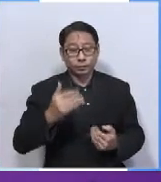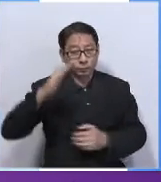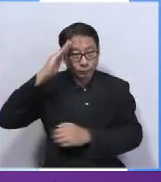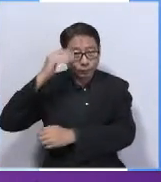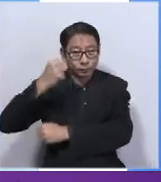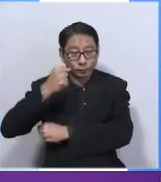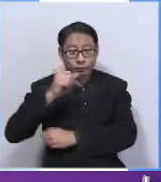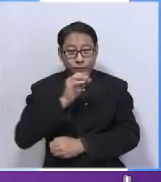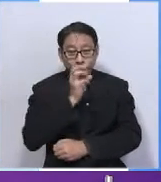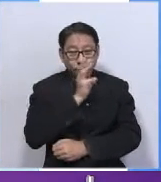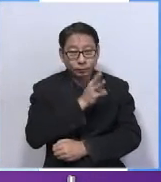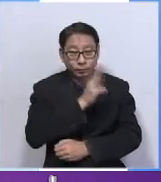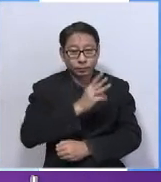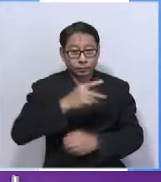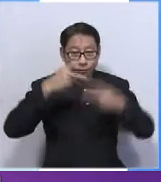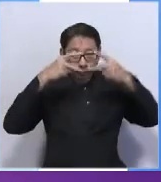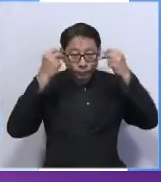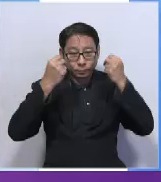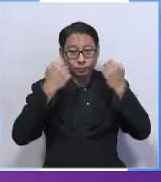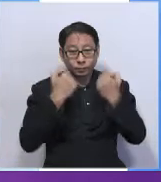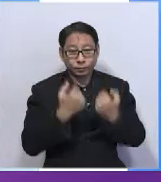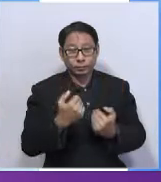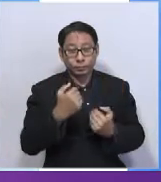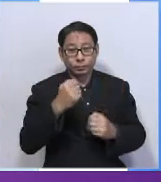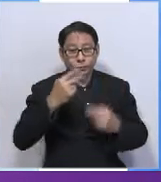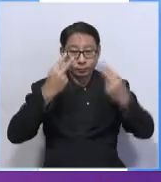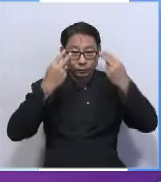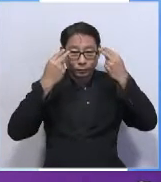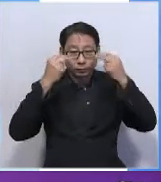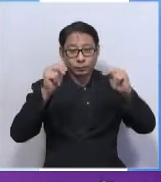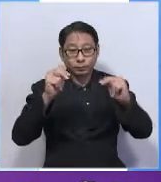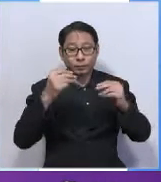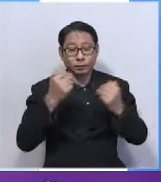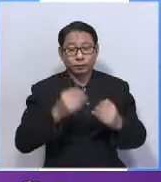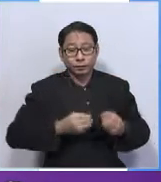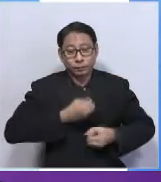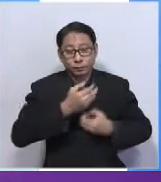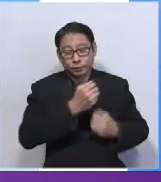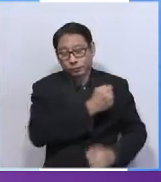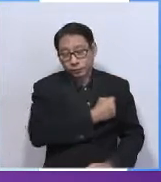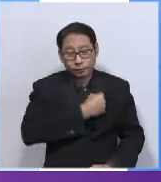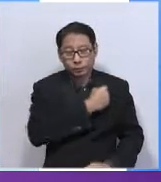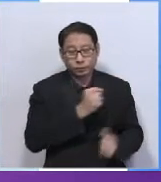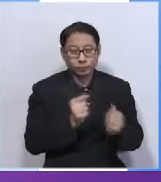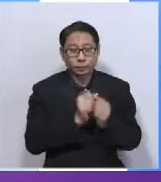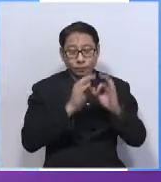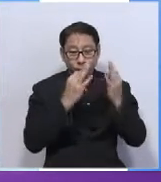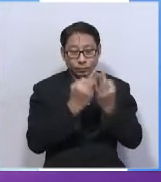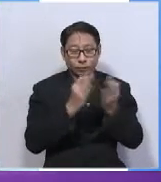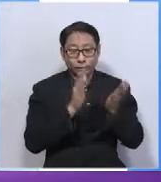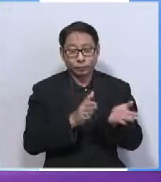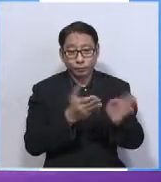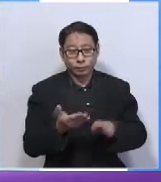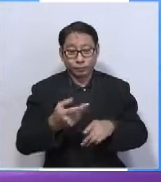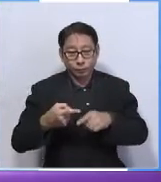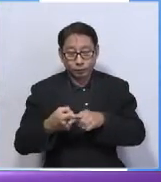าประณามคนร้ายที่ก่อเหตุระเบิดครั้งนี้นะคะขณะที่นายกรัฐมนตรีแสดงความเสียใจต่อครอบครัวของกำลังพลที่เสียชีวิตและบ